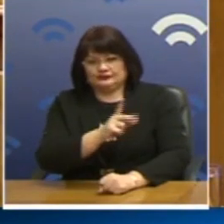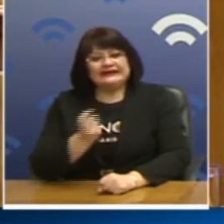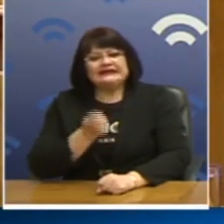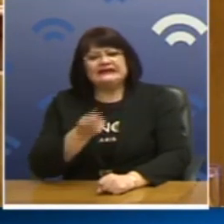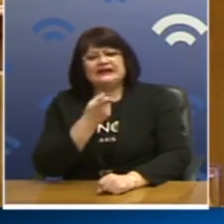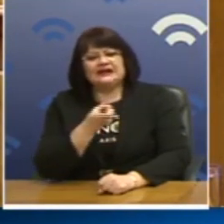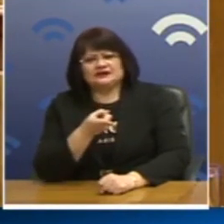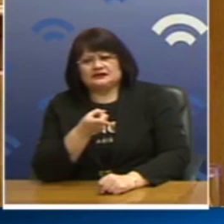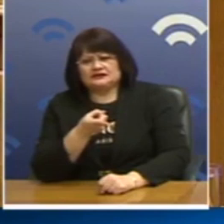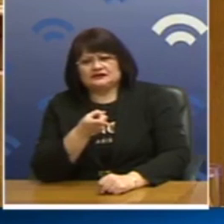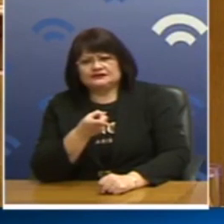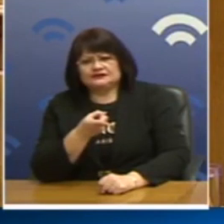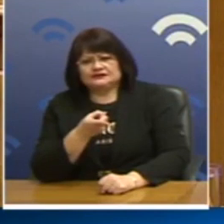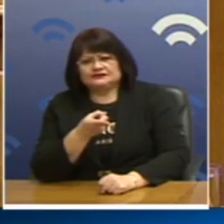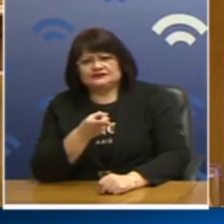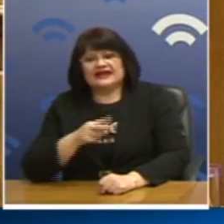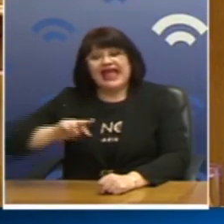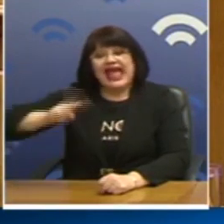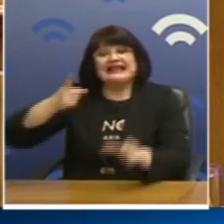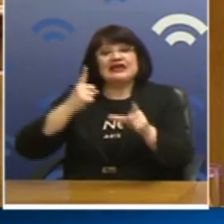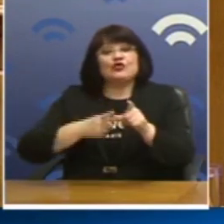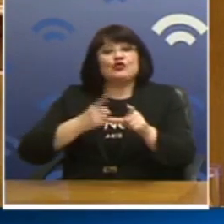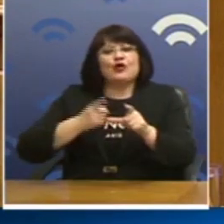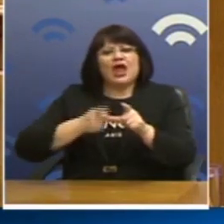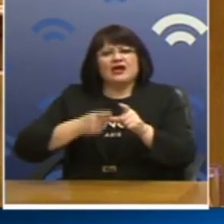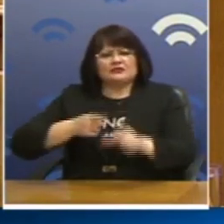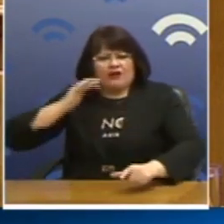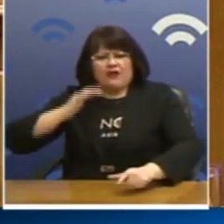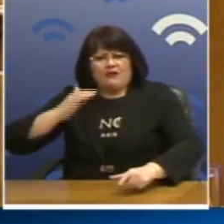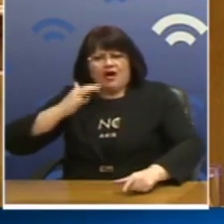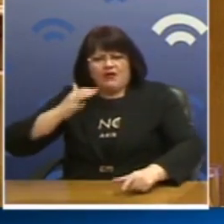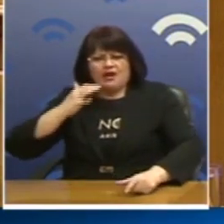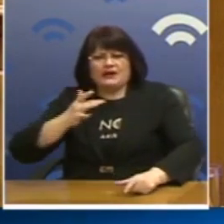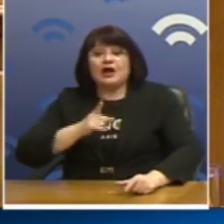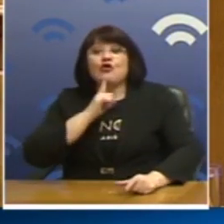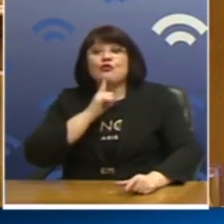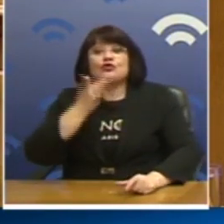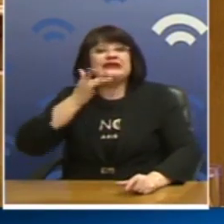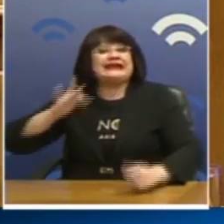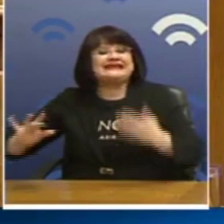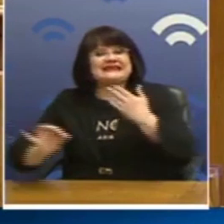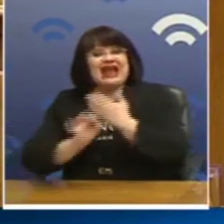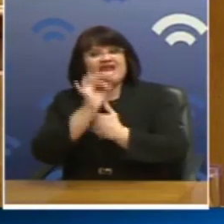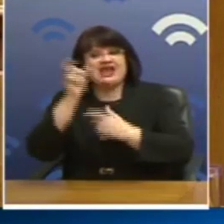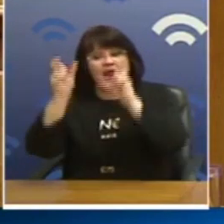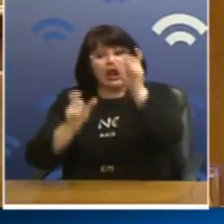ένα αντικουκουέ παραλήρημα, με χρυσαυγίτικη μάλιστα φρασιολογία,